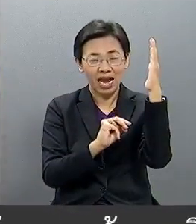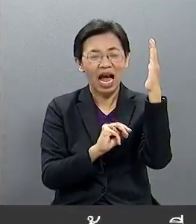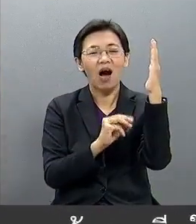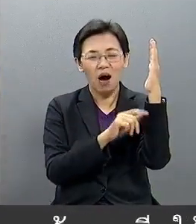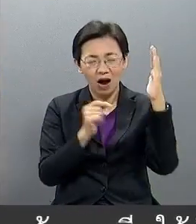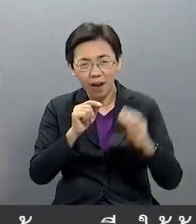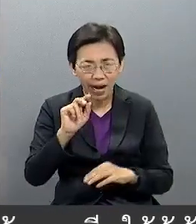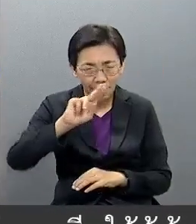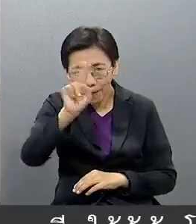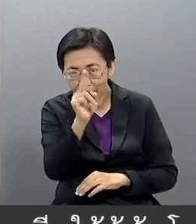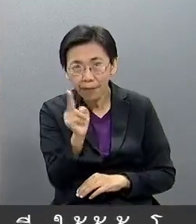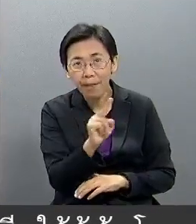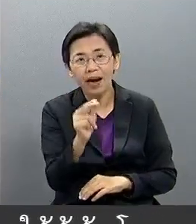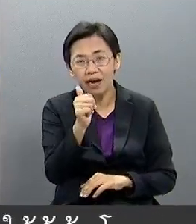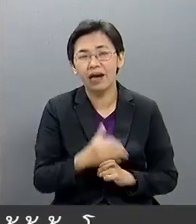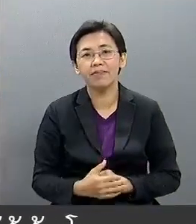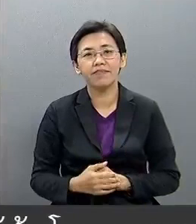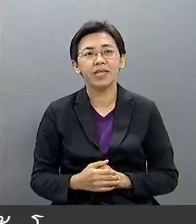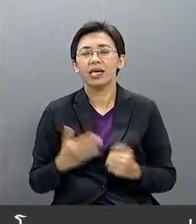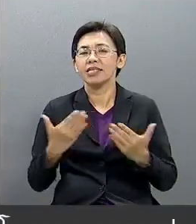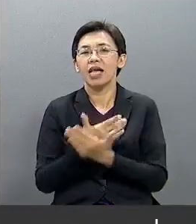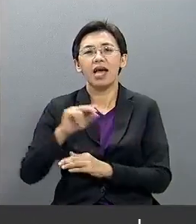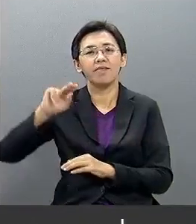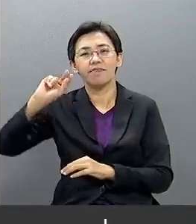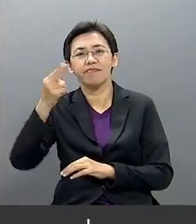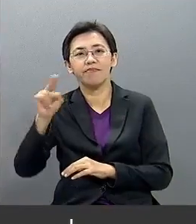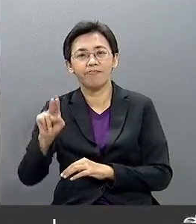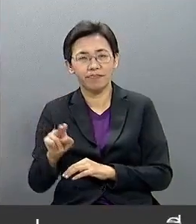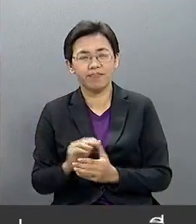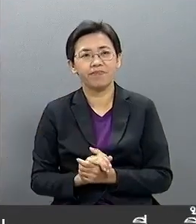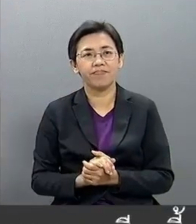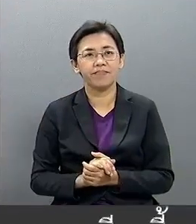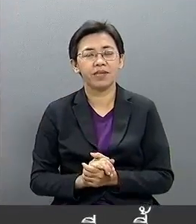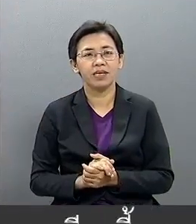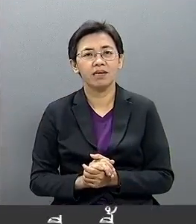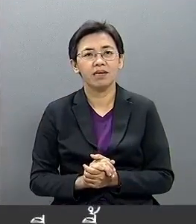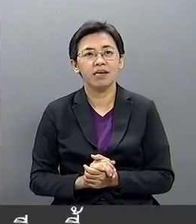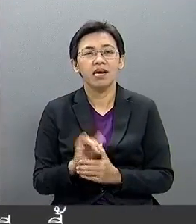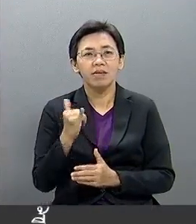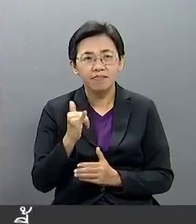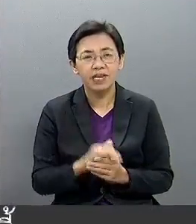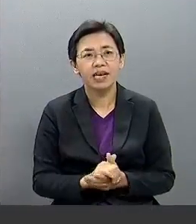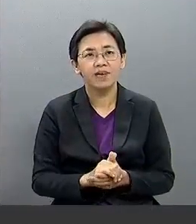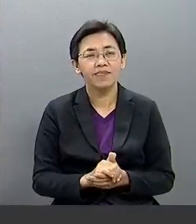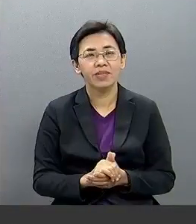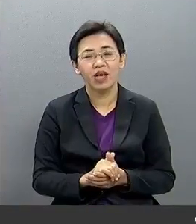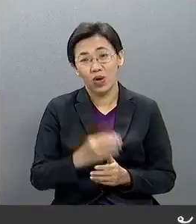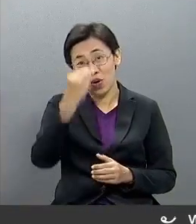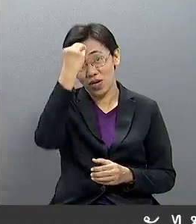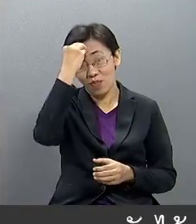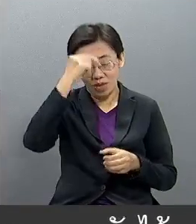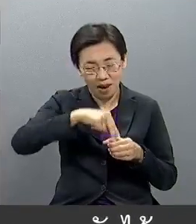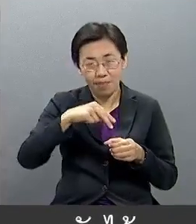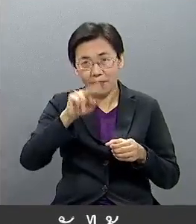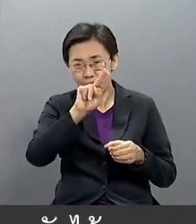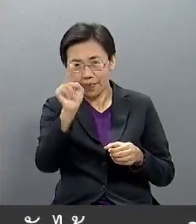ผ่เลยแทนผู้กันเขียนด้วยไม้ไผ่บางครั้งใช้หมึกของญี่ปุ่นเขียนเทคนิ